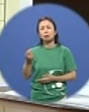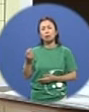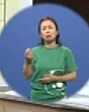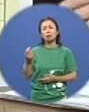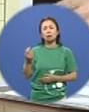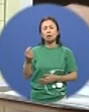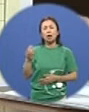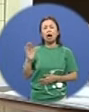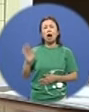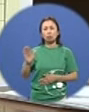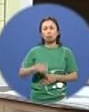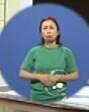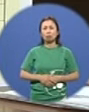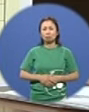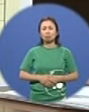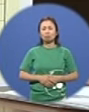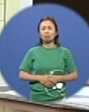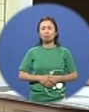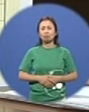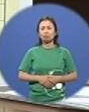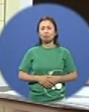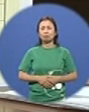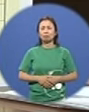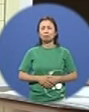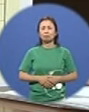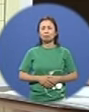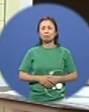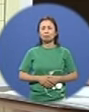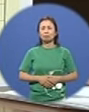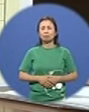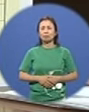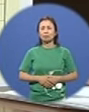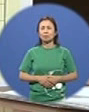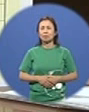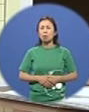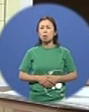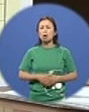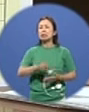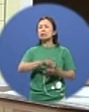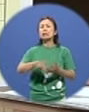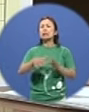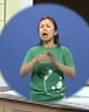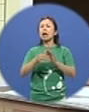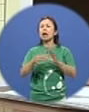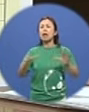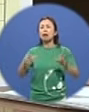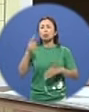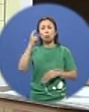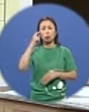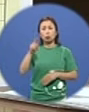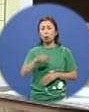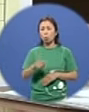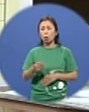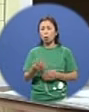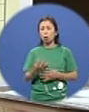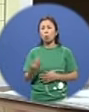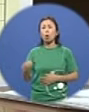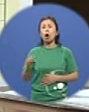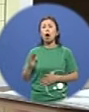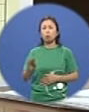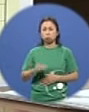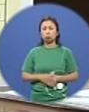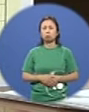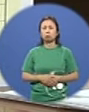たいというような人も多くてえそれから特定の地域にこだわらないという人も結構多いんですねその